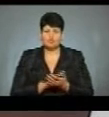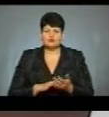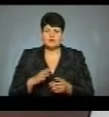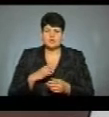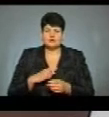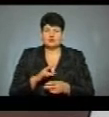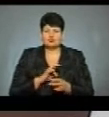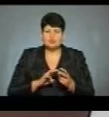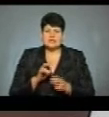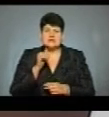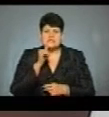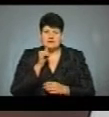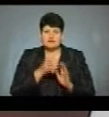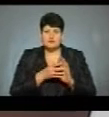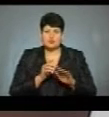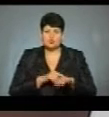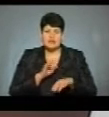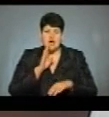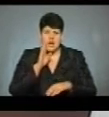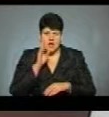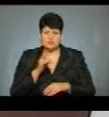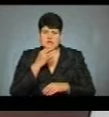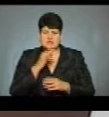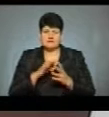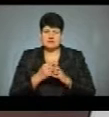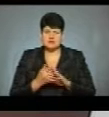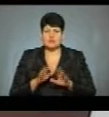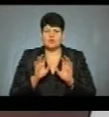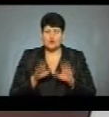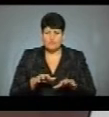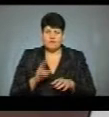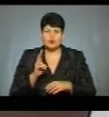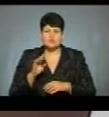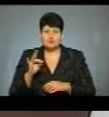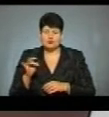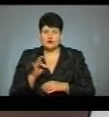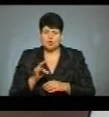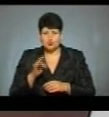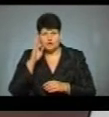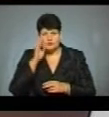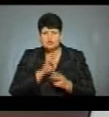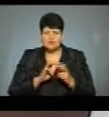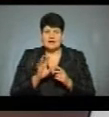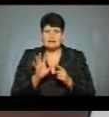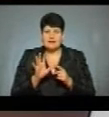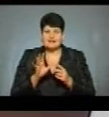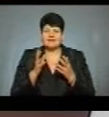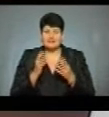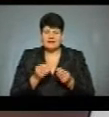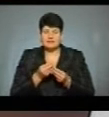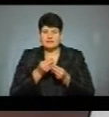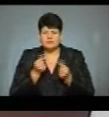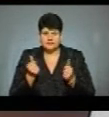Віктора Груб'яка завтра із 9-ї години ранку, повідомив сільський голова Ігор Мидло. У Козівському районі хлопця шукали 5-й день. Він зник у